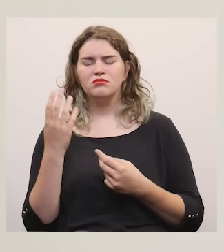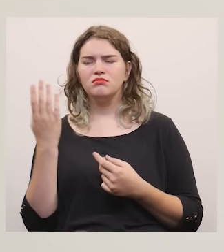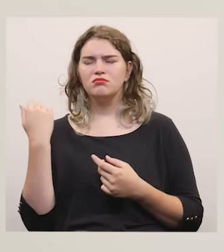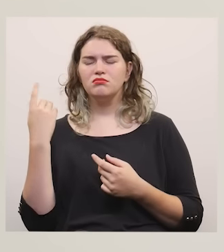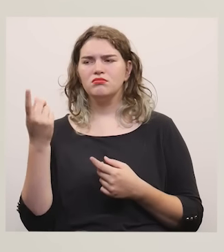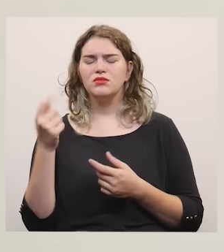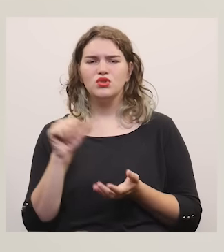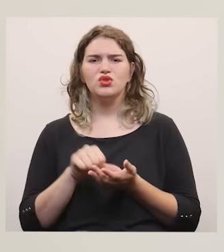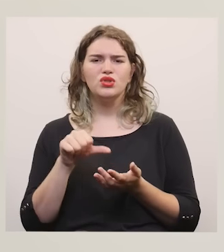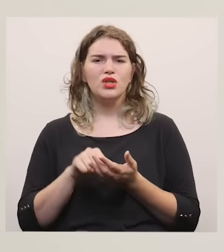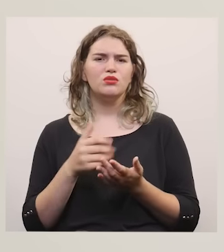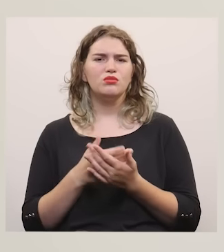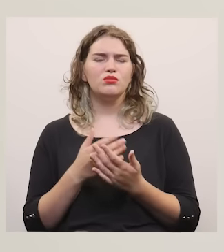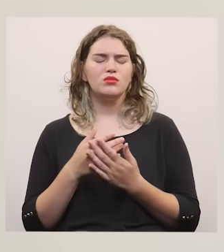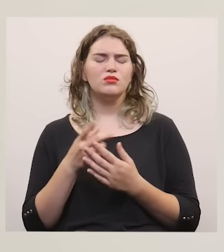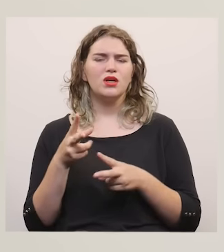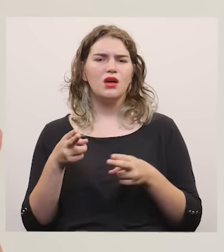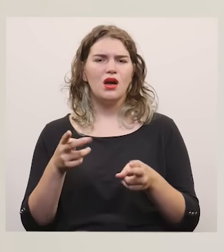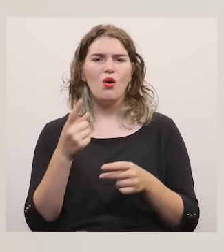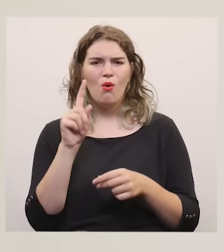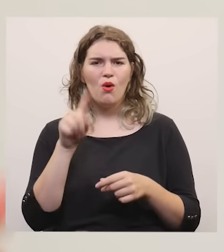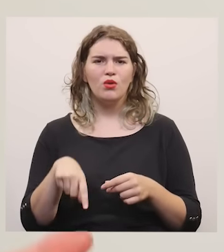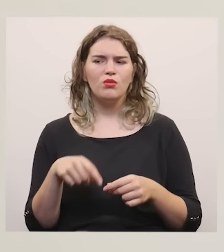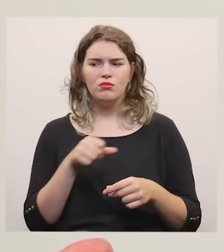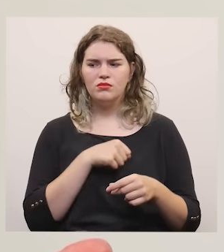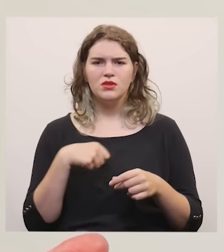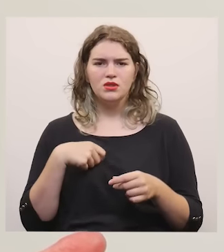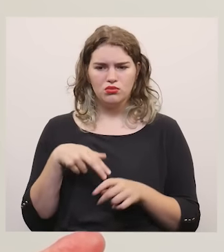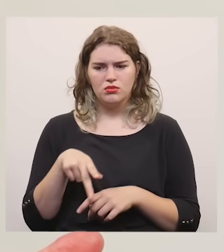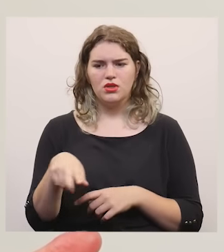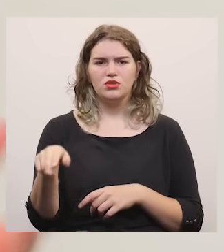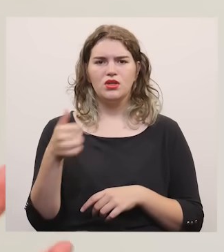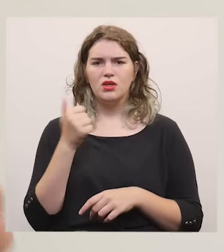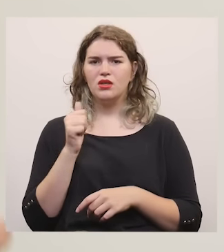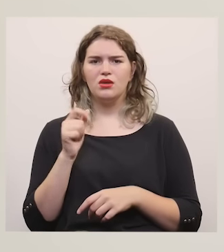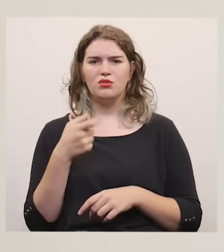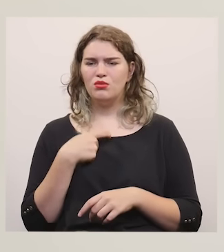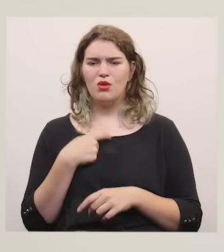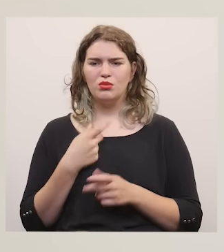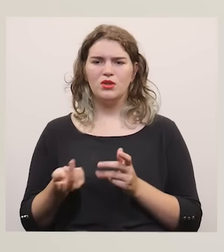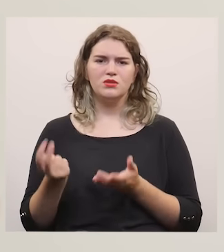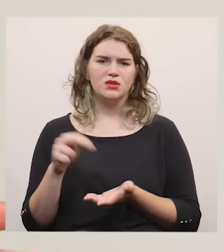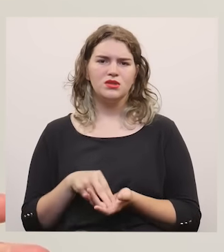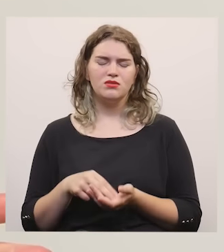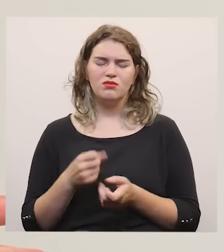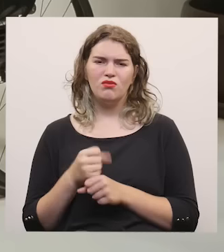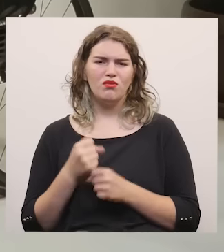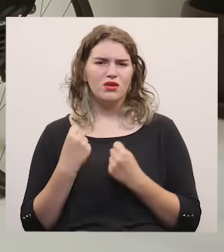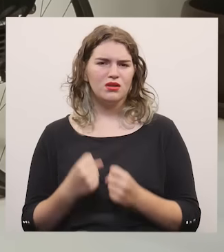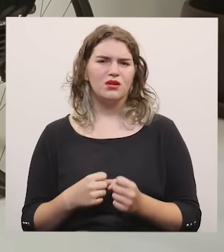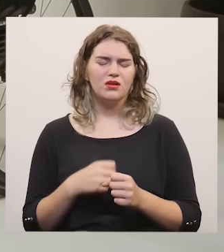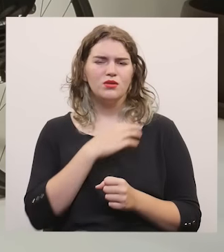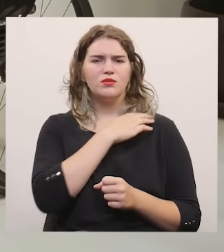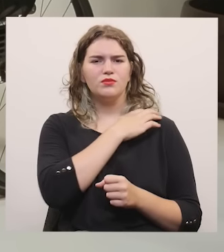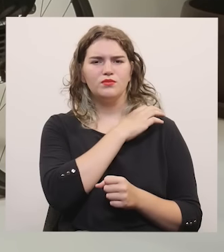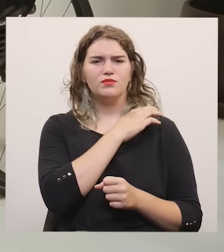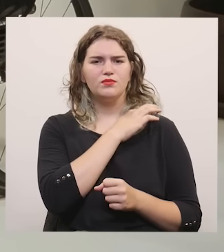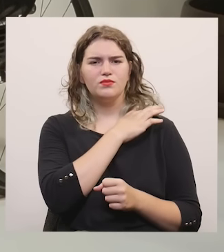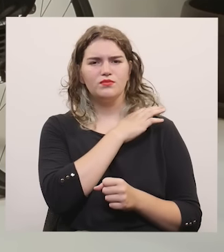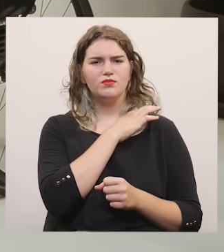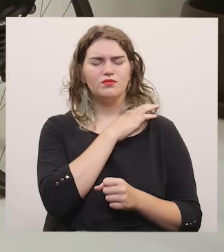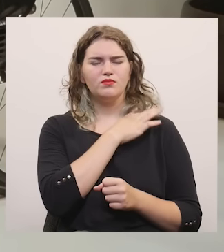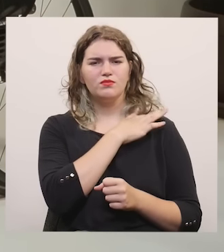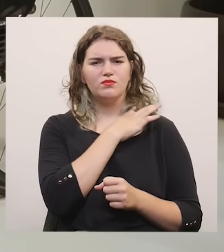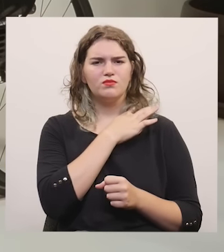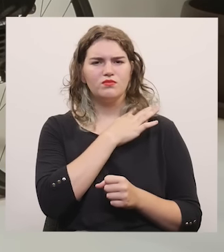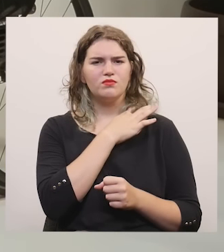cineva la un centru de oncologie. În urmă cu o lună mergea singur. Ieri nu se mai putea ridica din pat. Da.